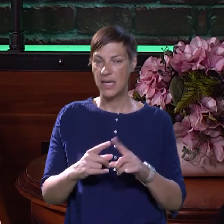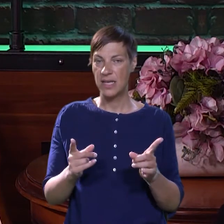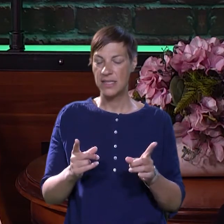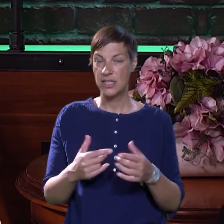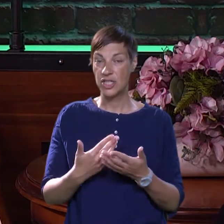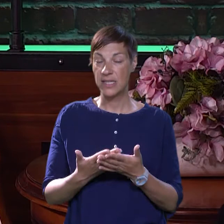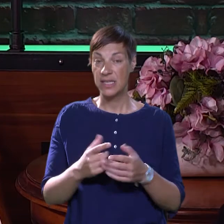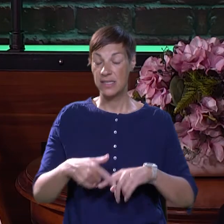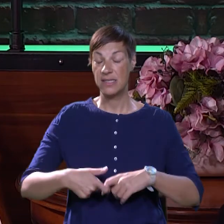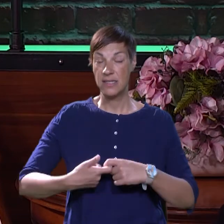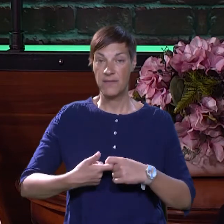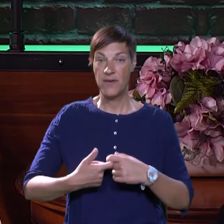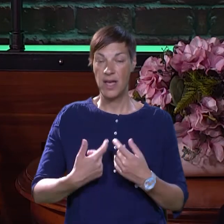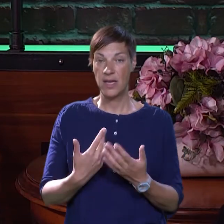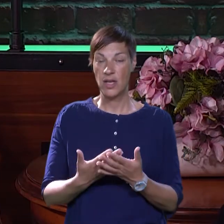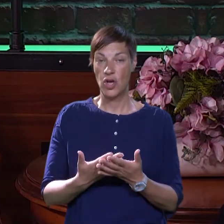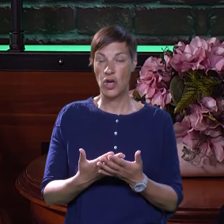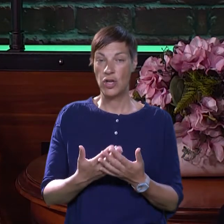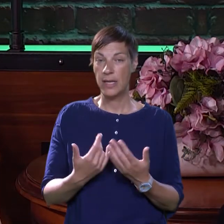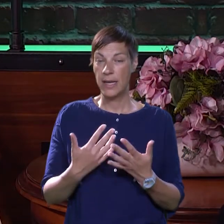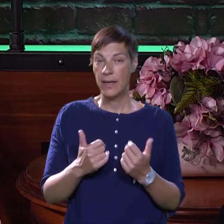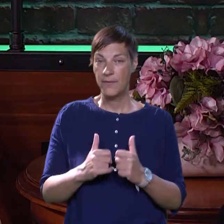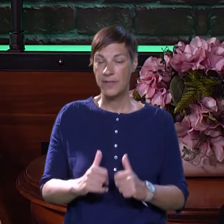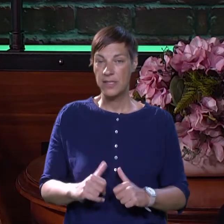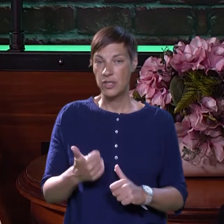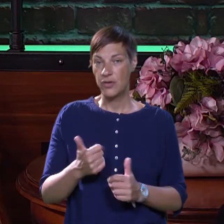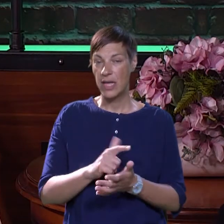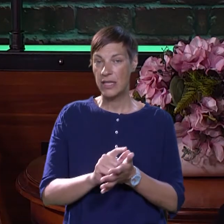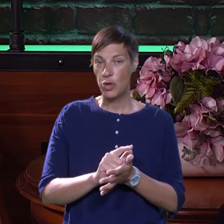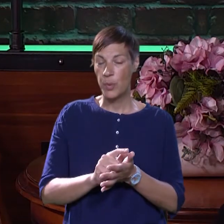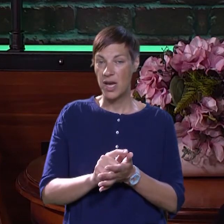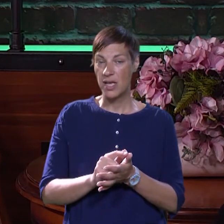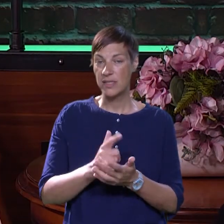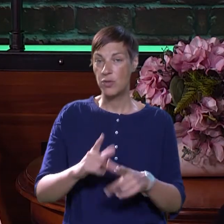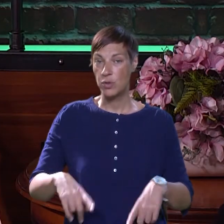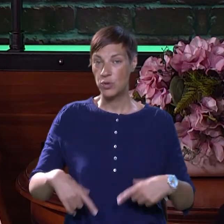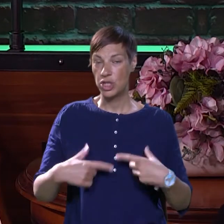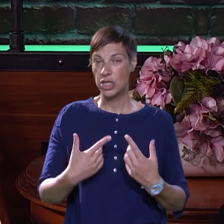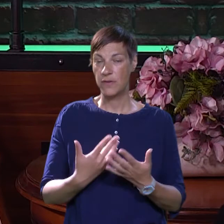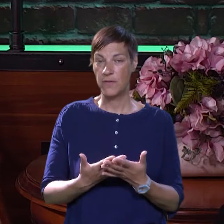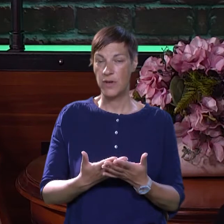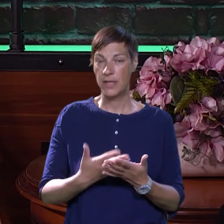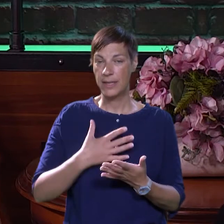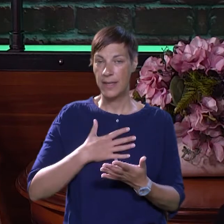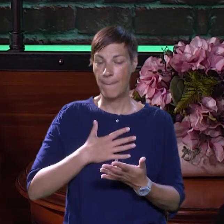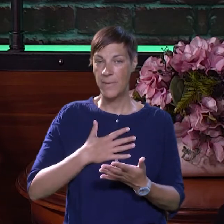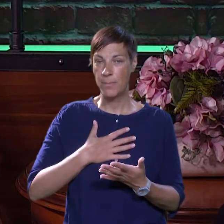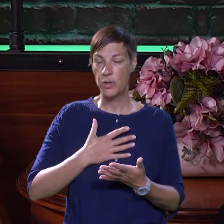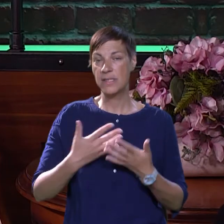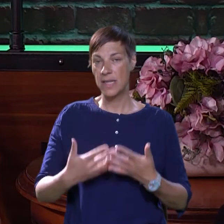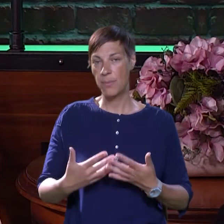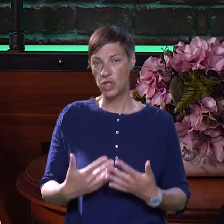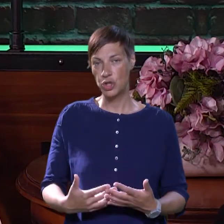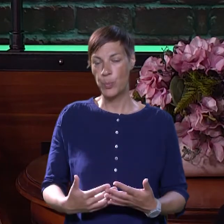različiti fenomeni, oni fiziološki, dakle u jednom razdoblju doba našeg života, mi i fiziološki